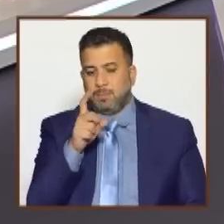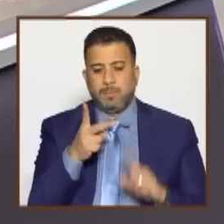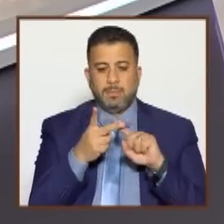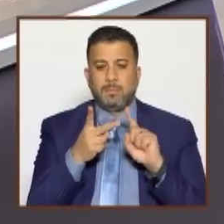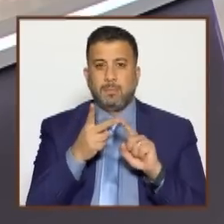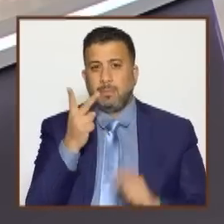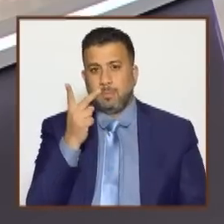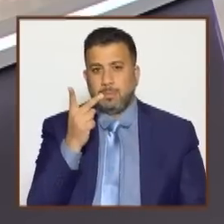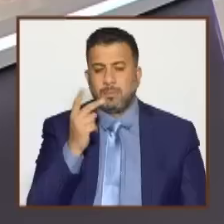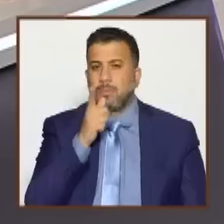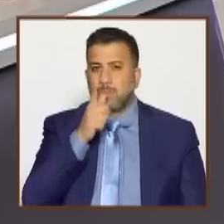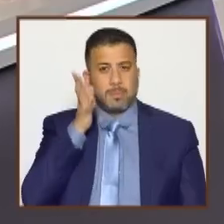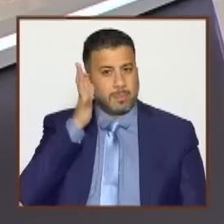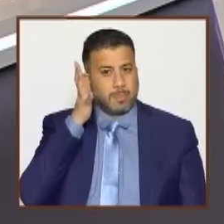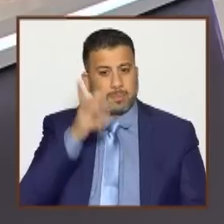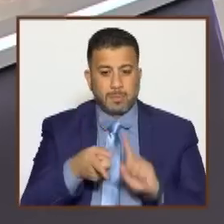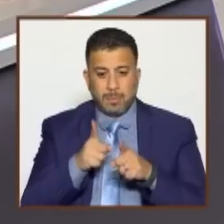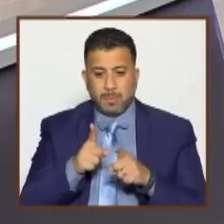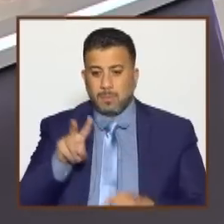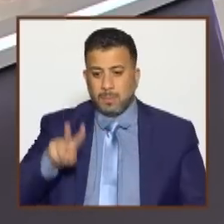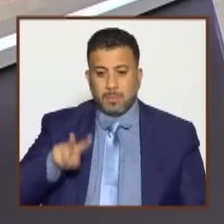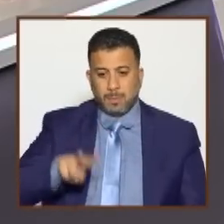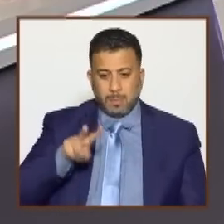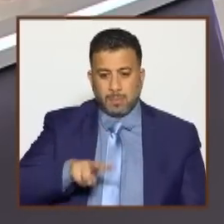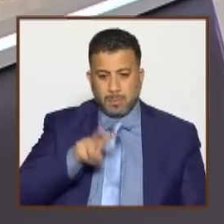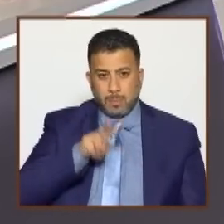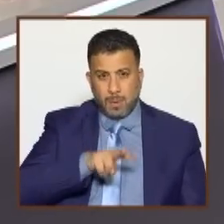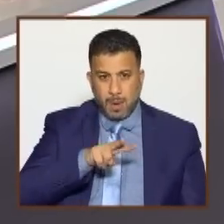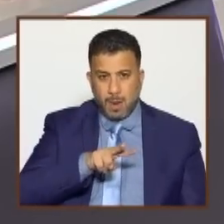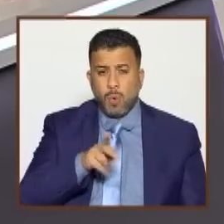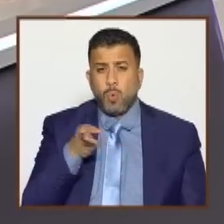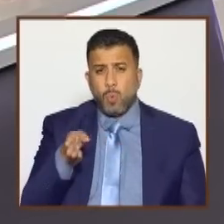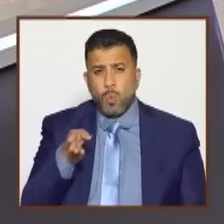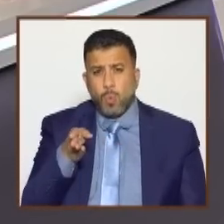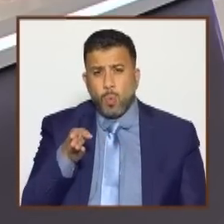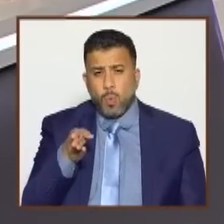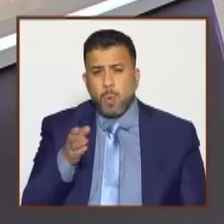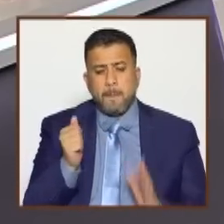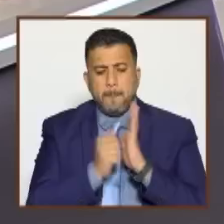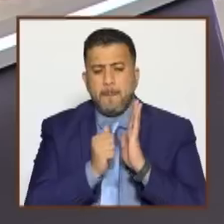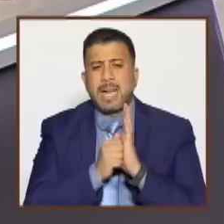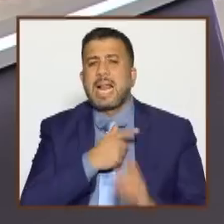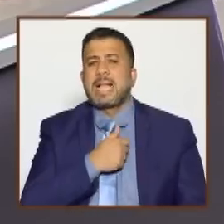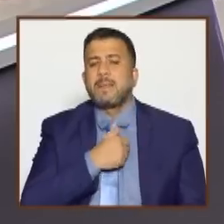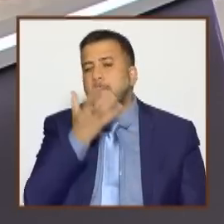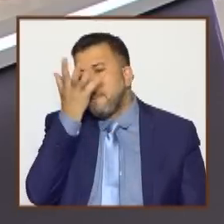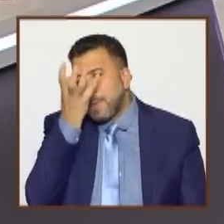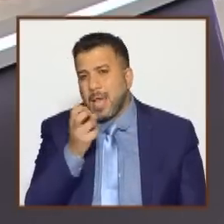لصلاة التراويح هل هي نفسها صلاة قيام الليل؟ بقدر أصليها في المنزل بأي وقت، مو شرط